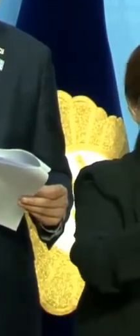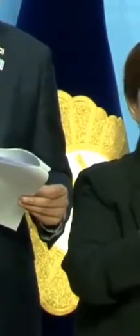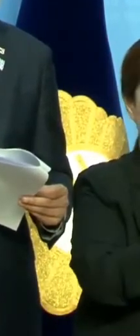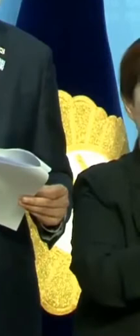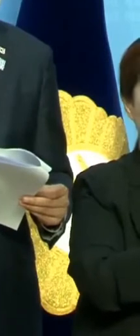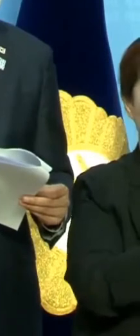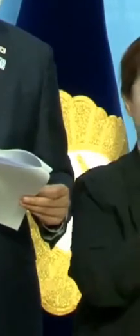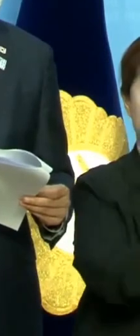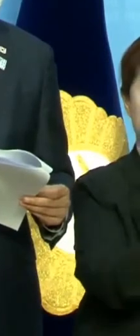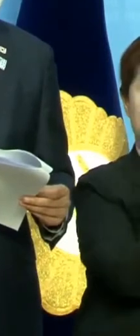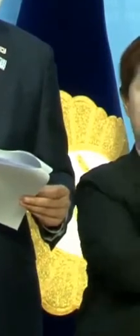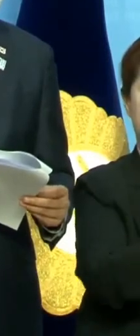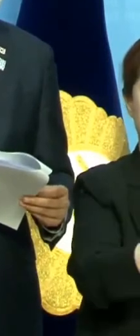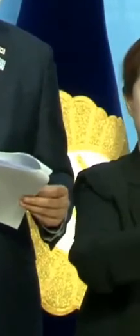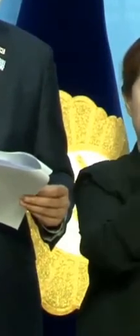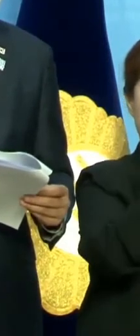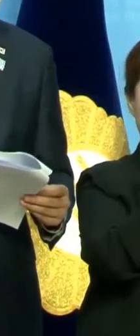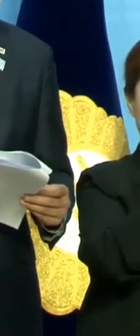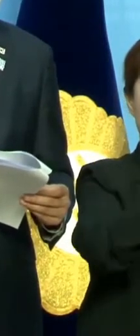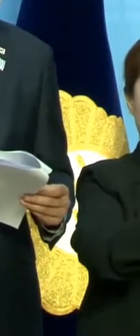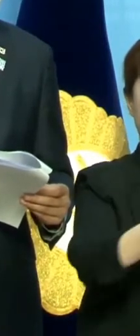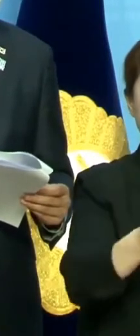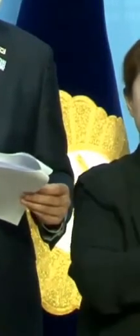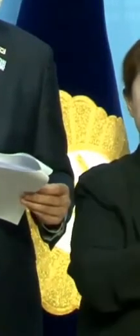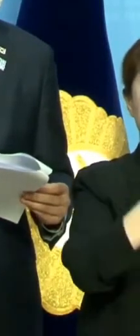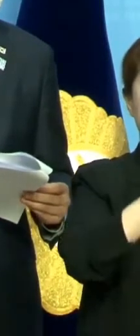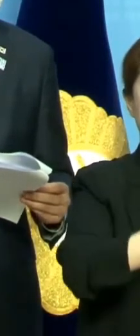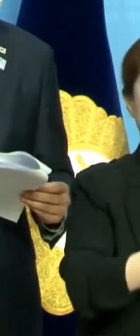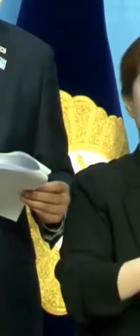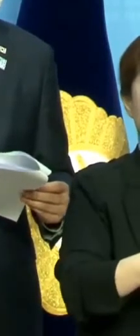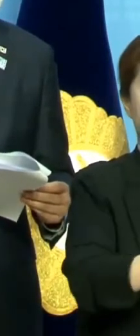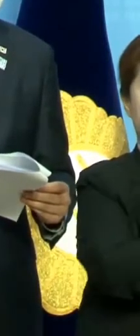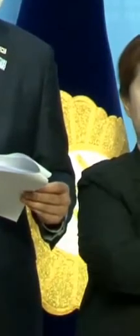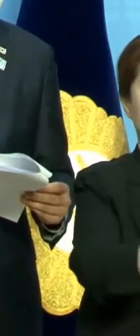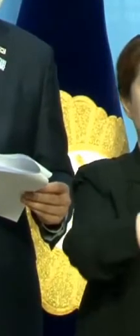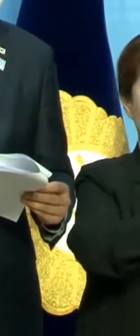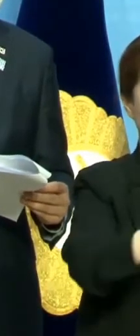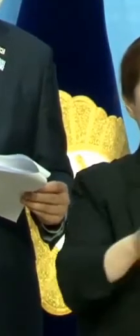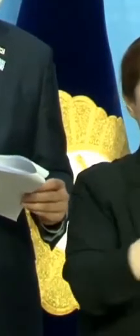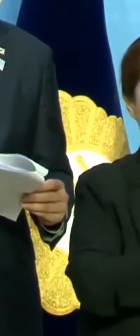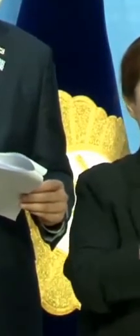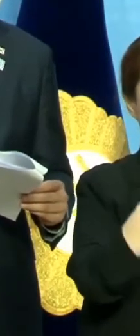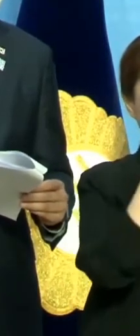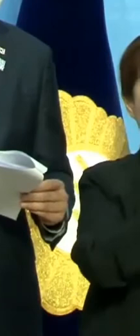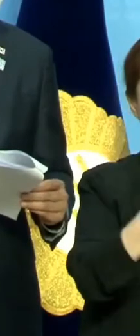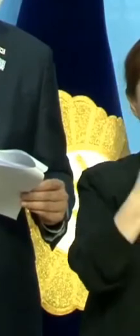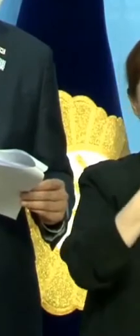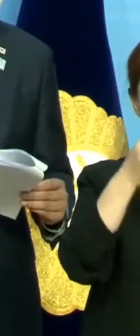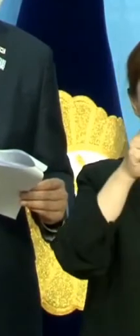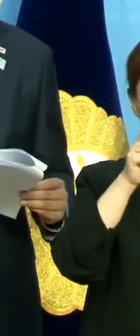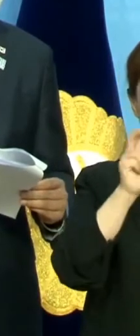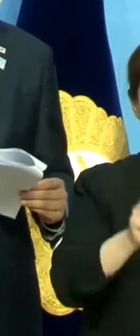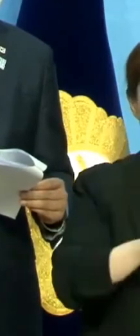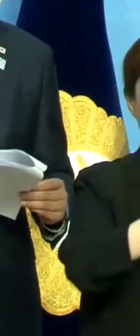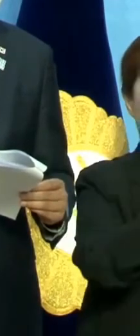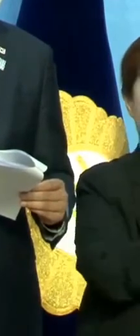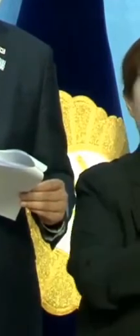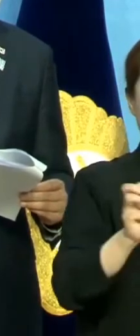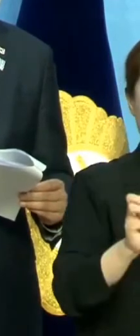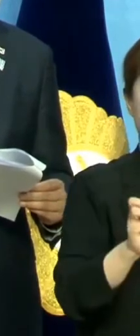계약이 해지될 경우 고 선수는 계약 해지가 이루어진 2020년 3월 30일부터는 더